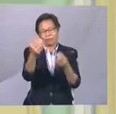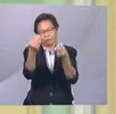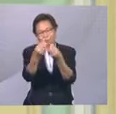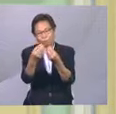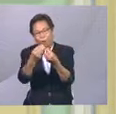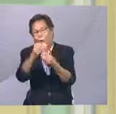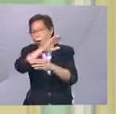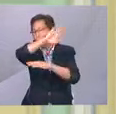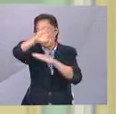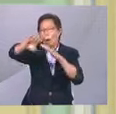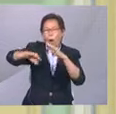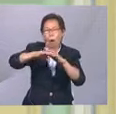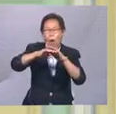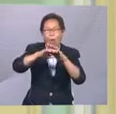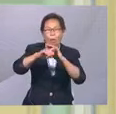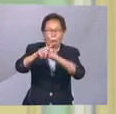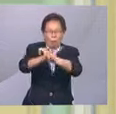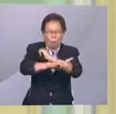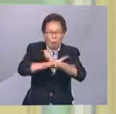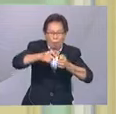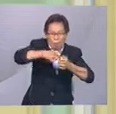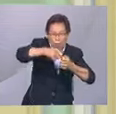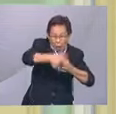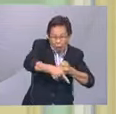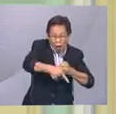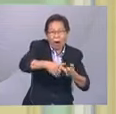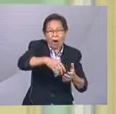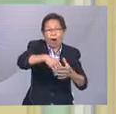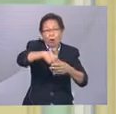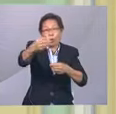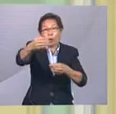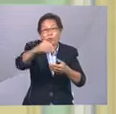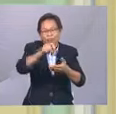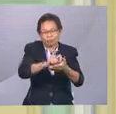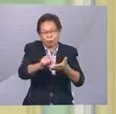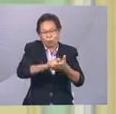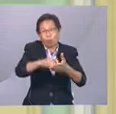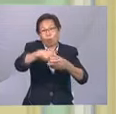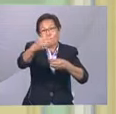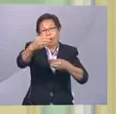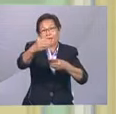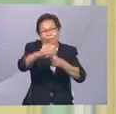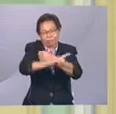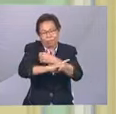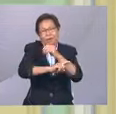jumlah keseluruhan di kompaun yang dikeluarkan adalah